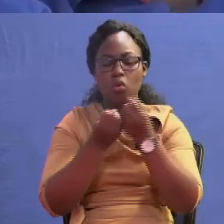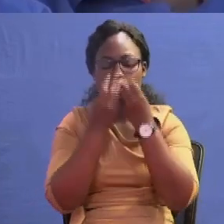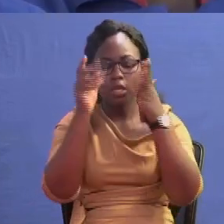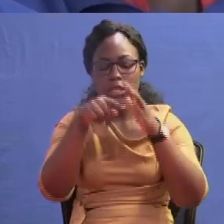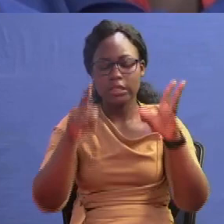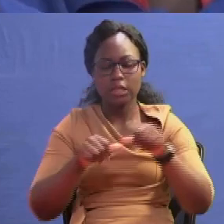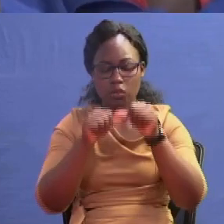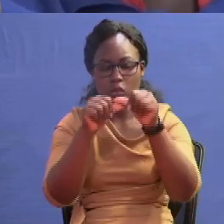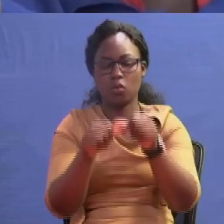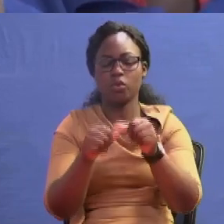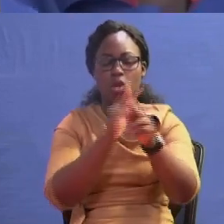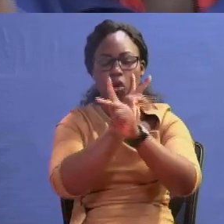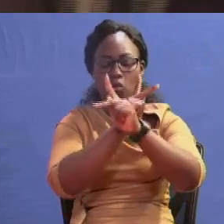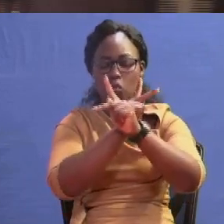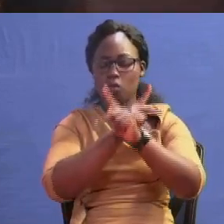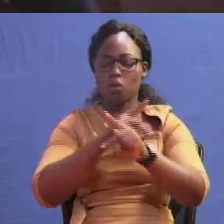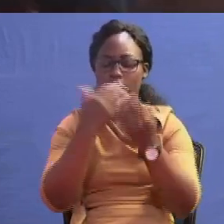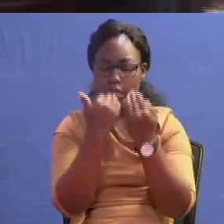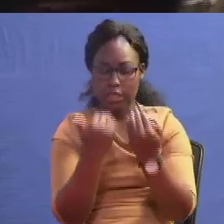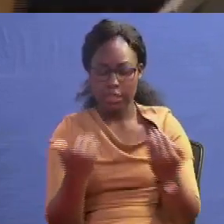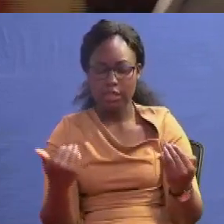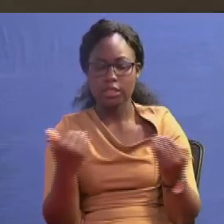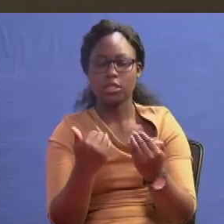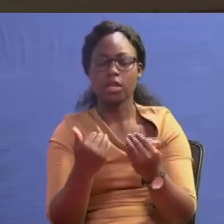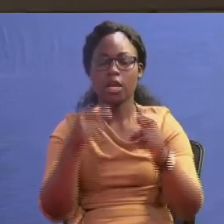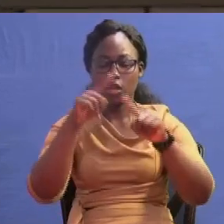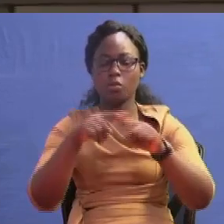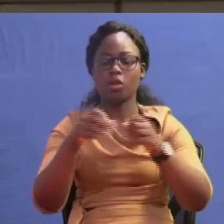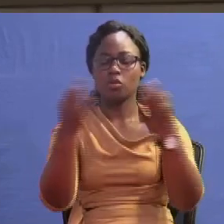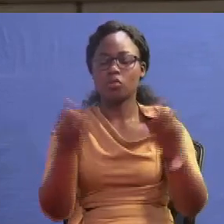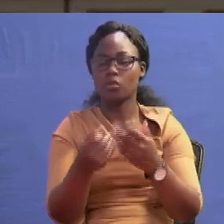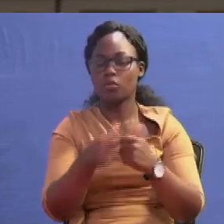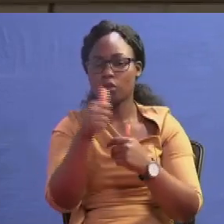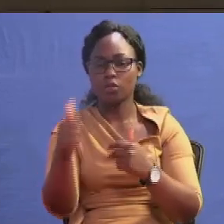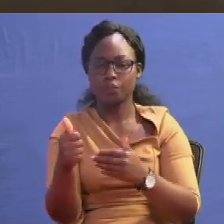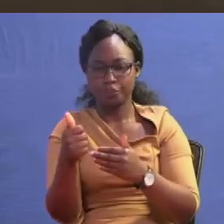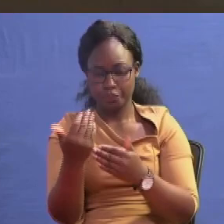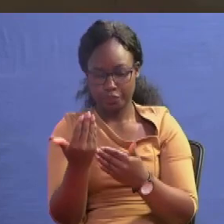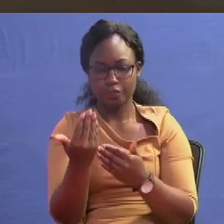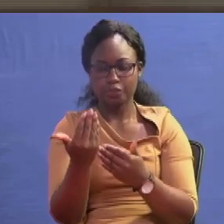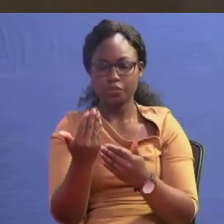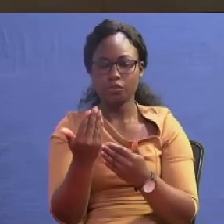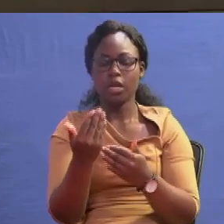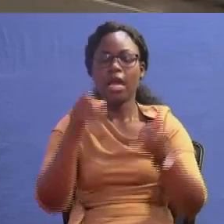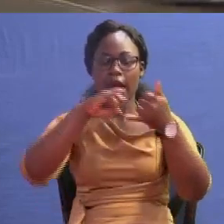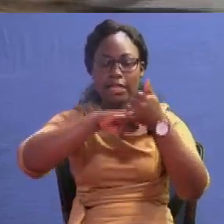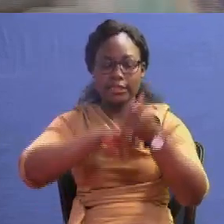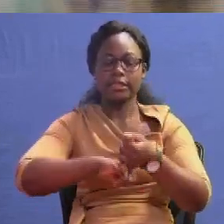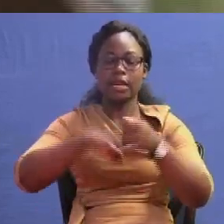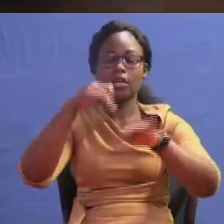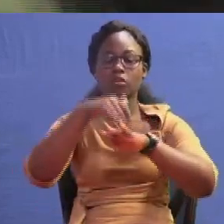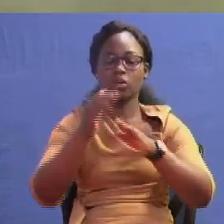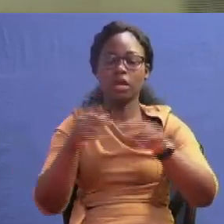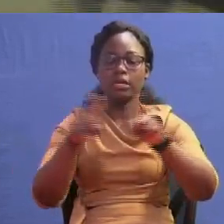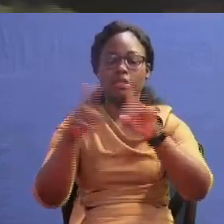itaendeleza juhudi zake za kulinda watoto kutokana na utamaduni wa jamii zingine kama vile ukeketaji, ndoa za mapema, kwa